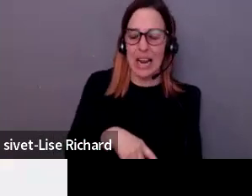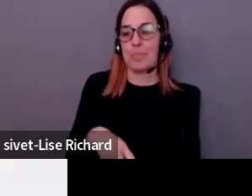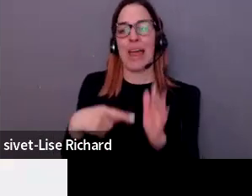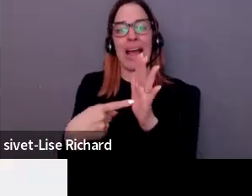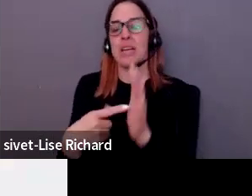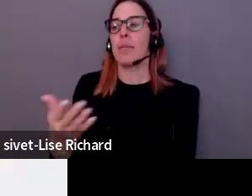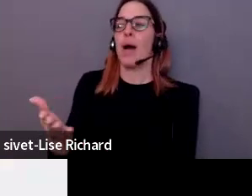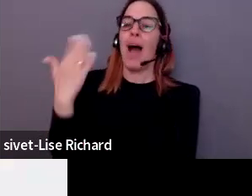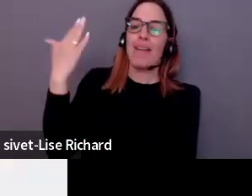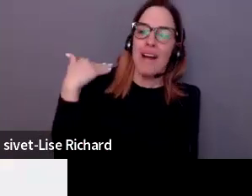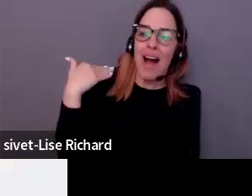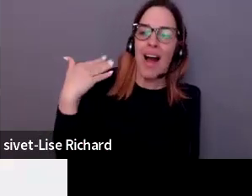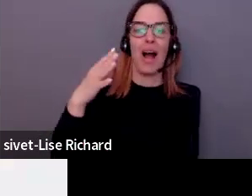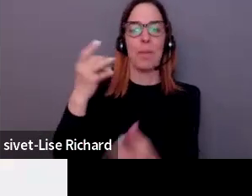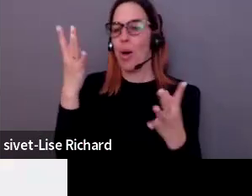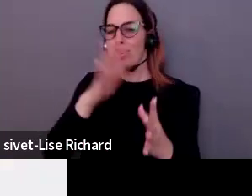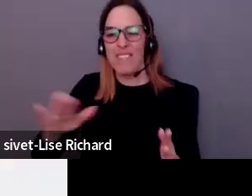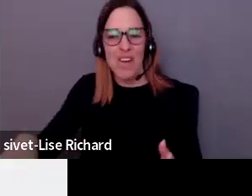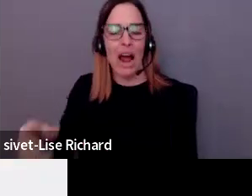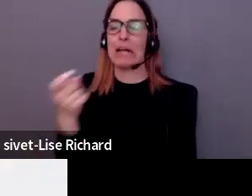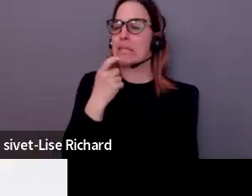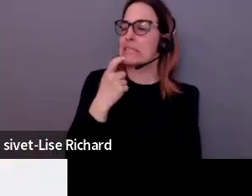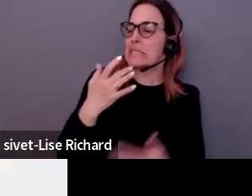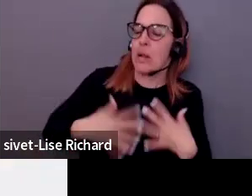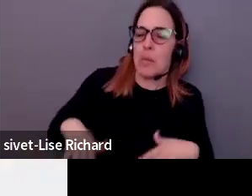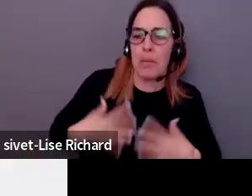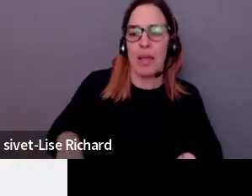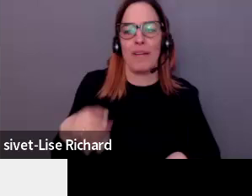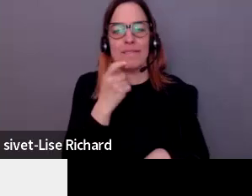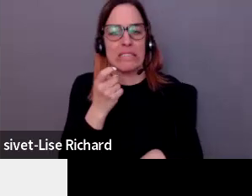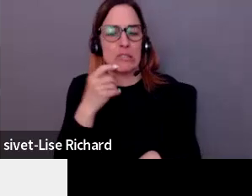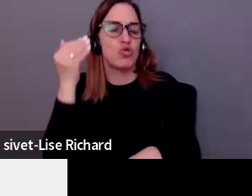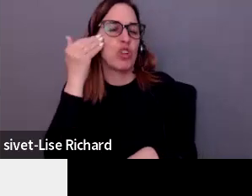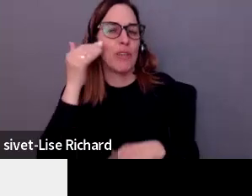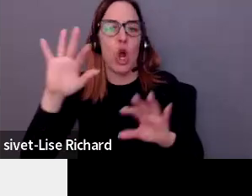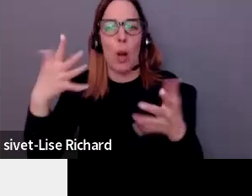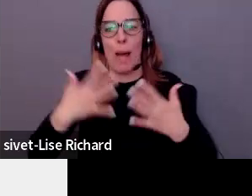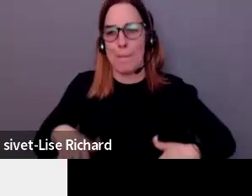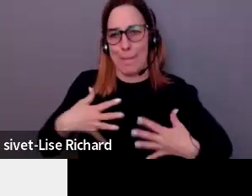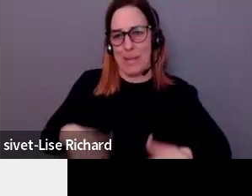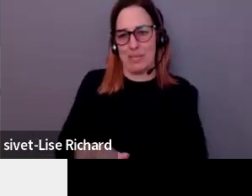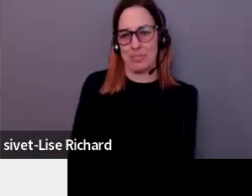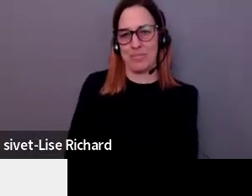des enfants, c'était facile de m'habiller, je savais comment m'habiller.